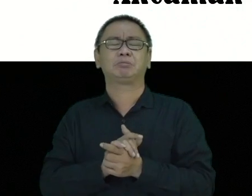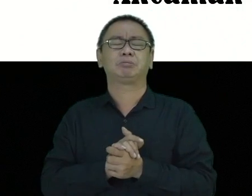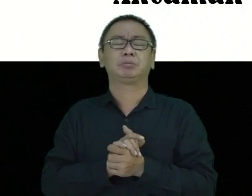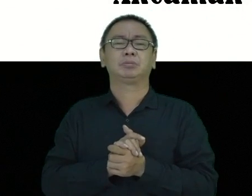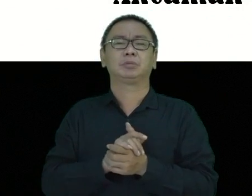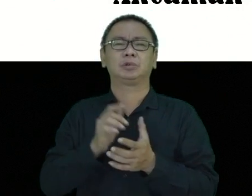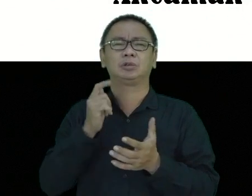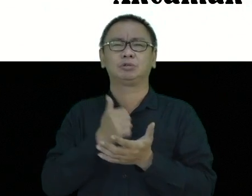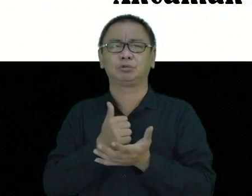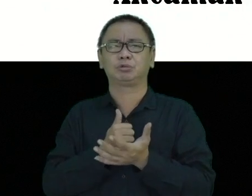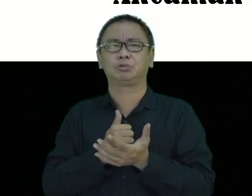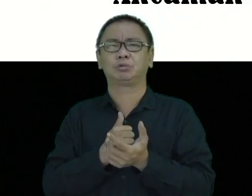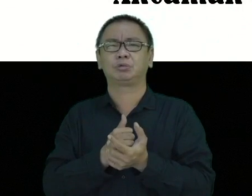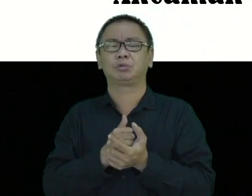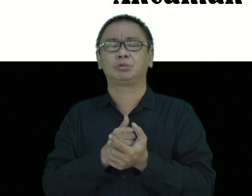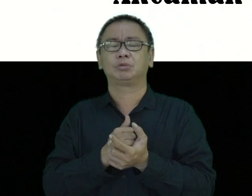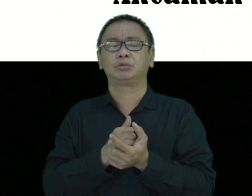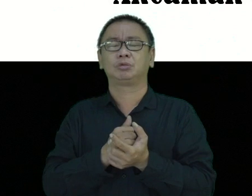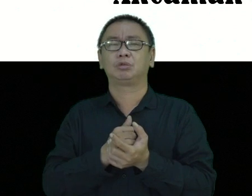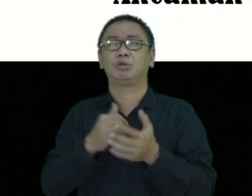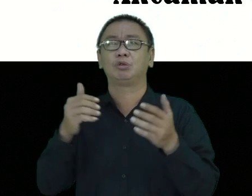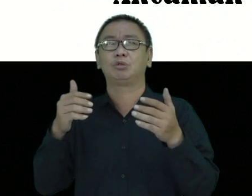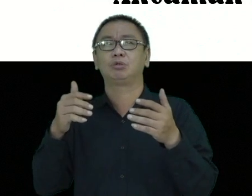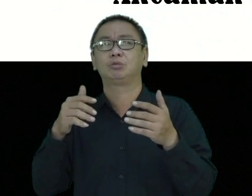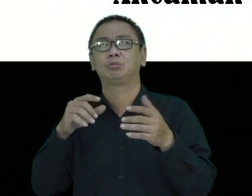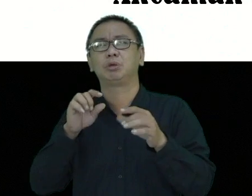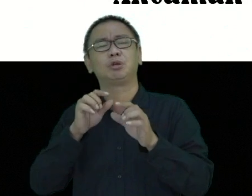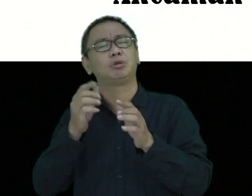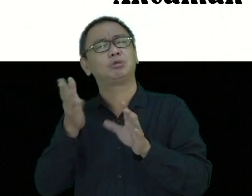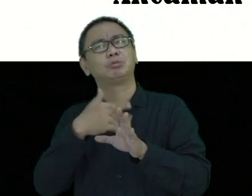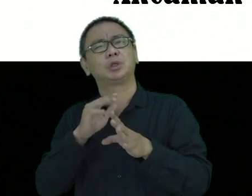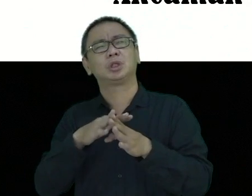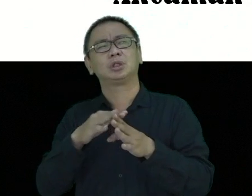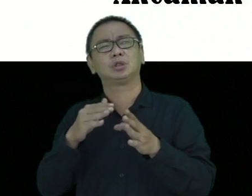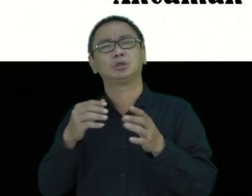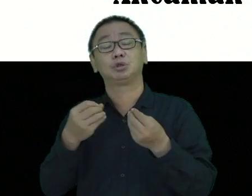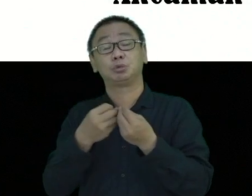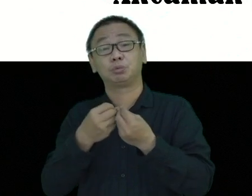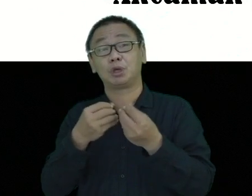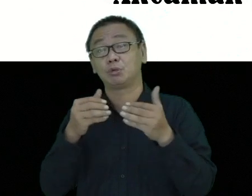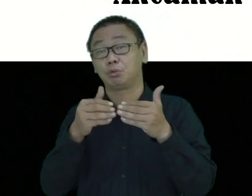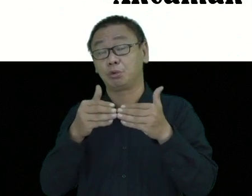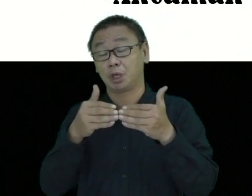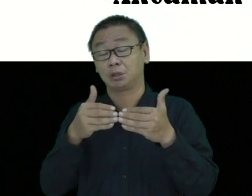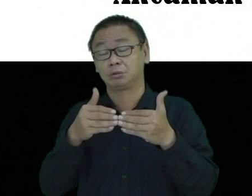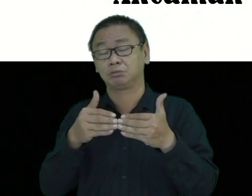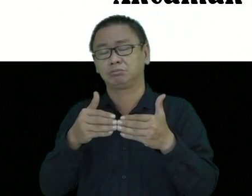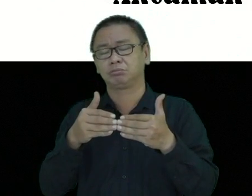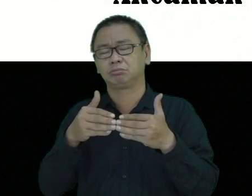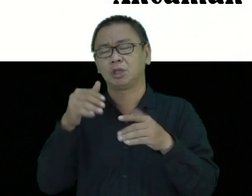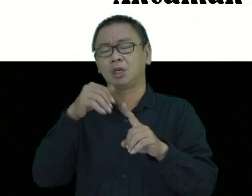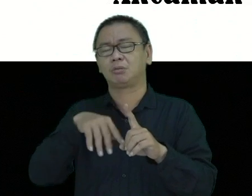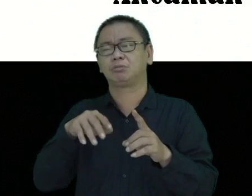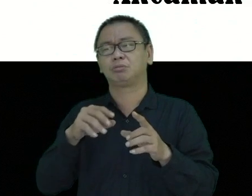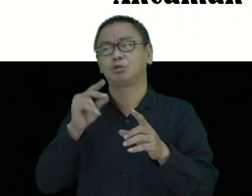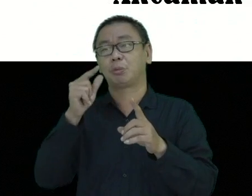Dan belum lagi sejumlah persoalan relasi yang harus kita hadapi di dalam kehidupan rumah tangga. Ya, bagaimana